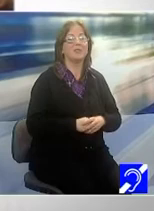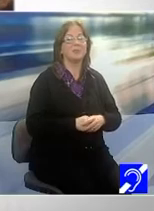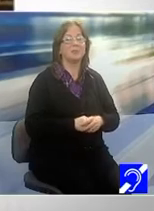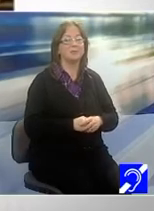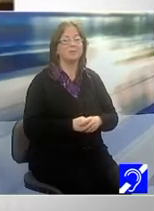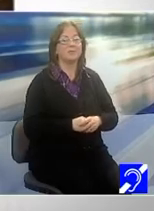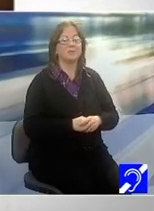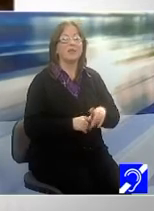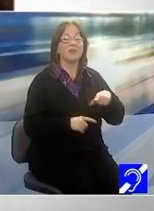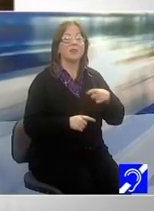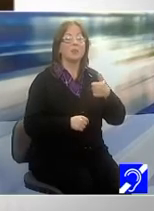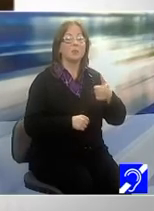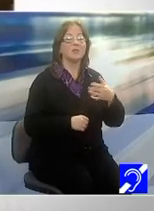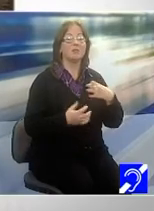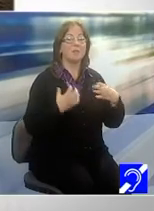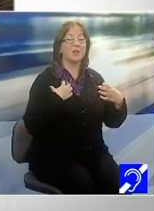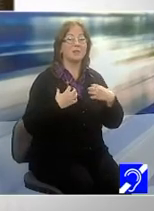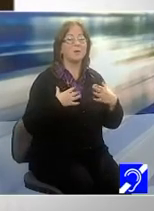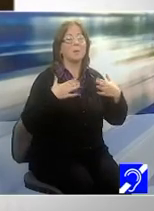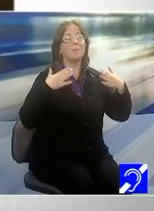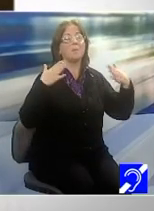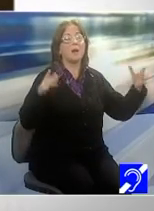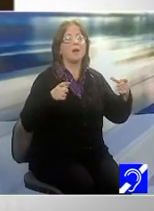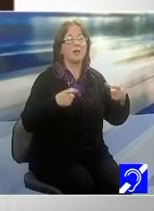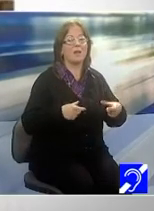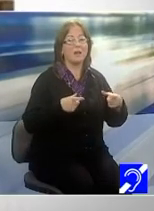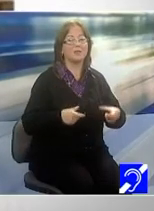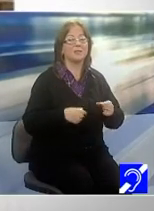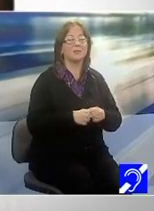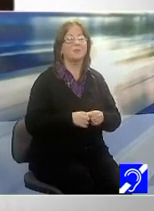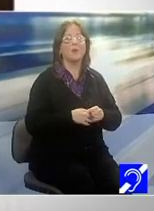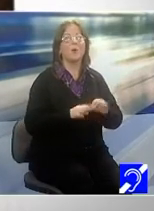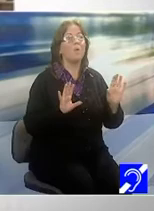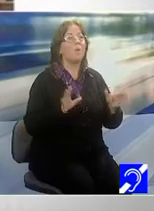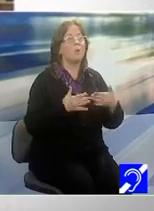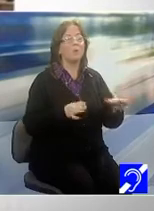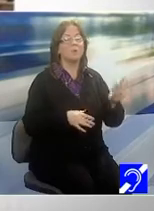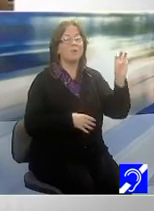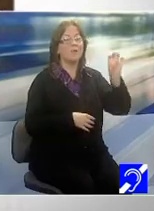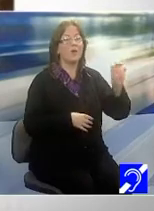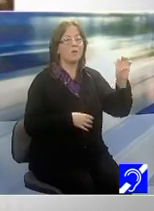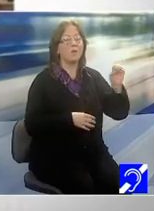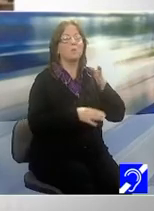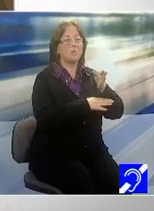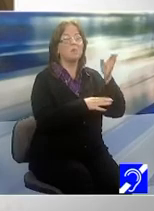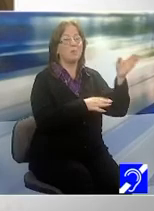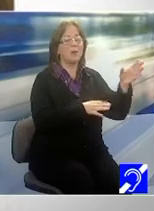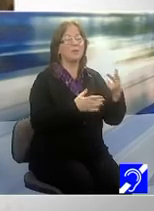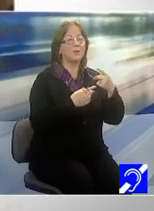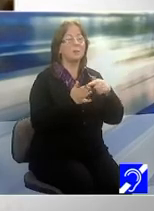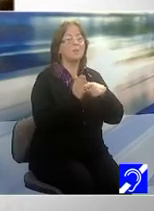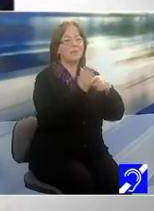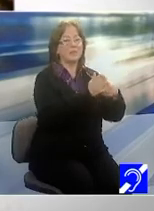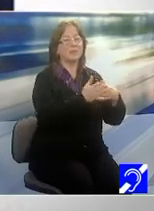clasă care ar putea fi prezent pe oricare din scenele Europei. Un spectacol din punct de vedere muzical și